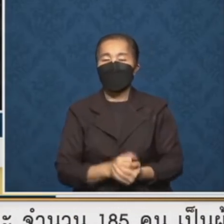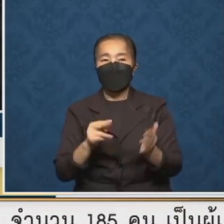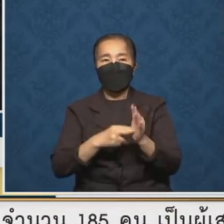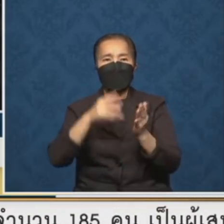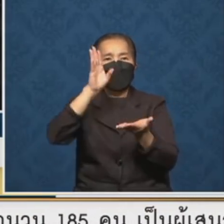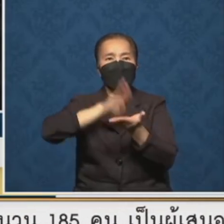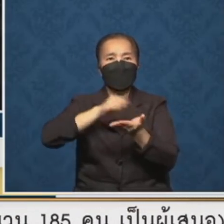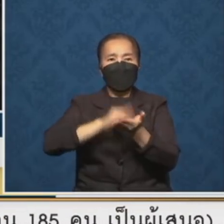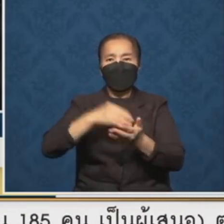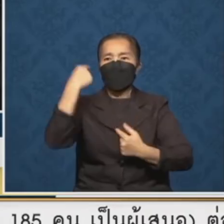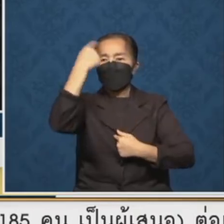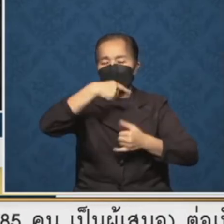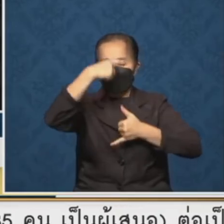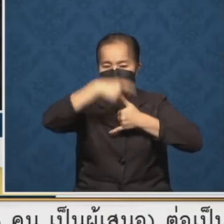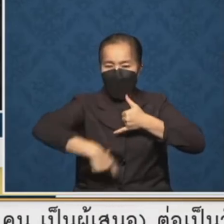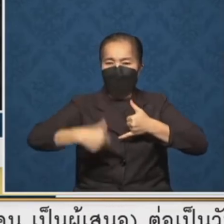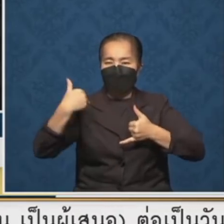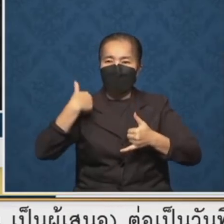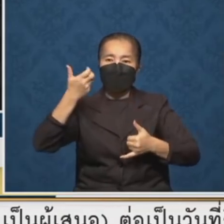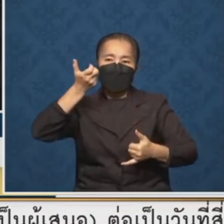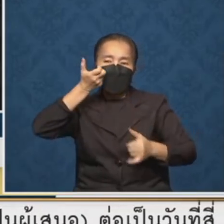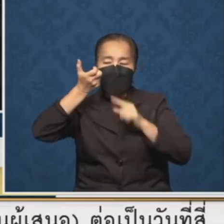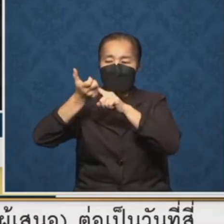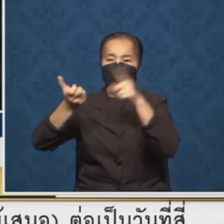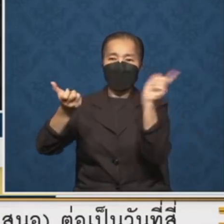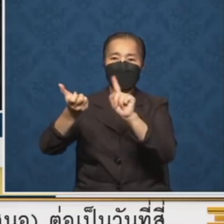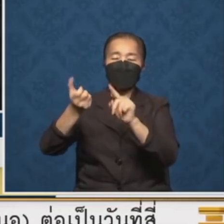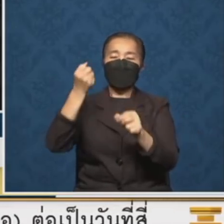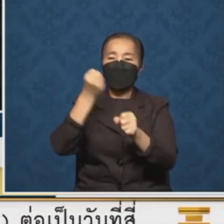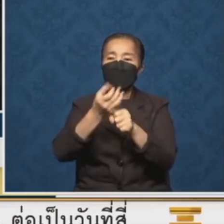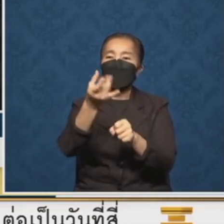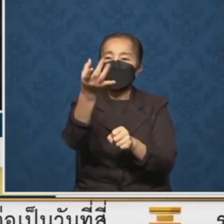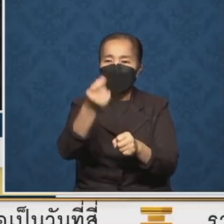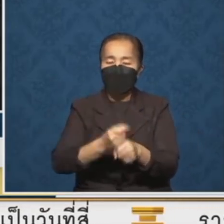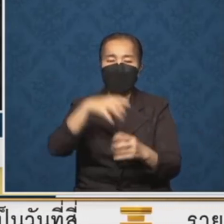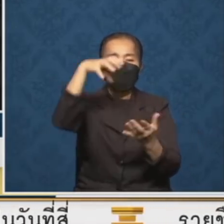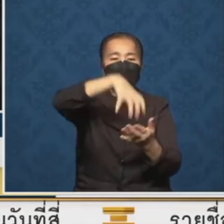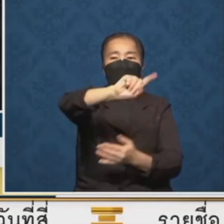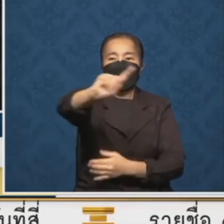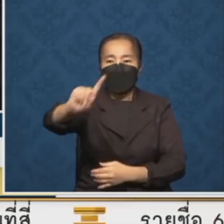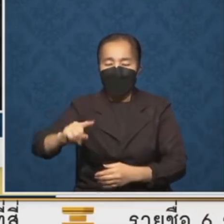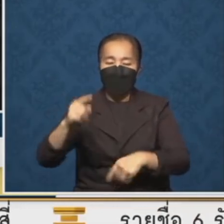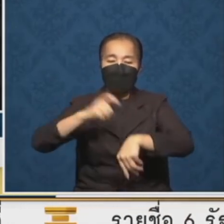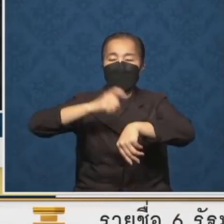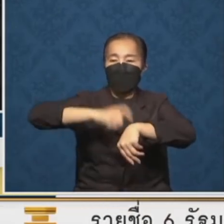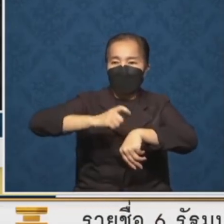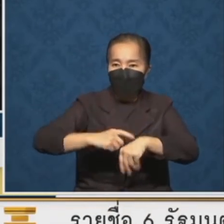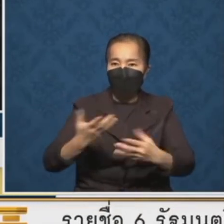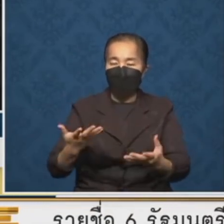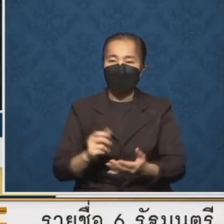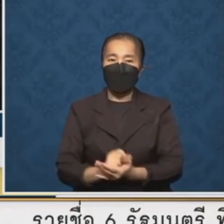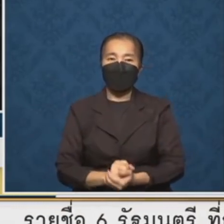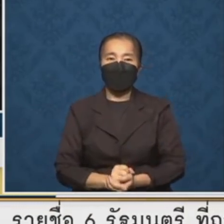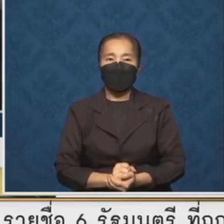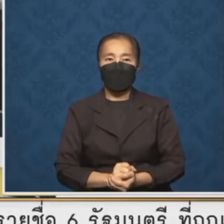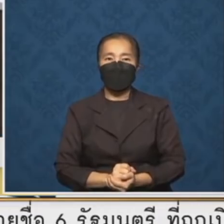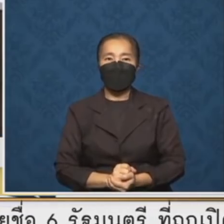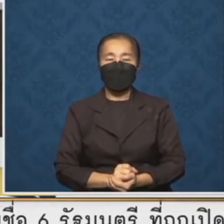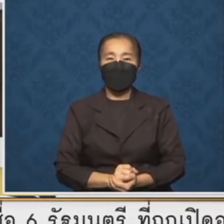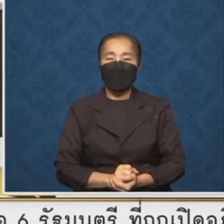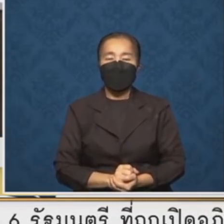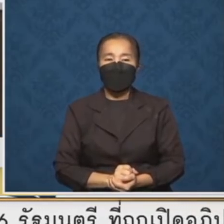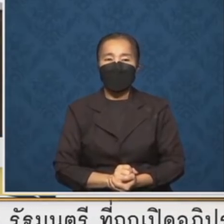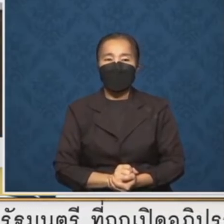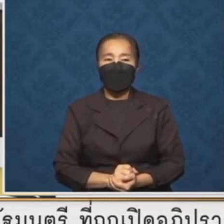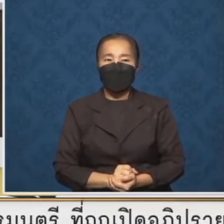ที่บอกว่าใครใช้มือถือเครื่องไหนทำอะไรที่ไหนเมื่อไรท่านประธานครับ